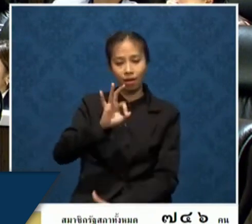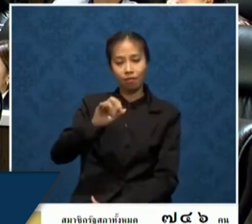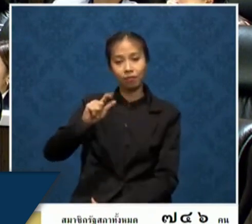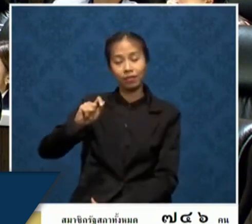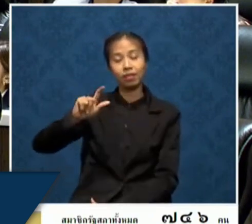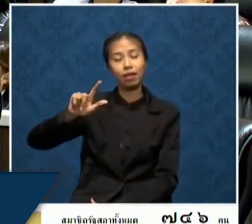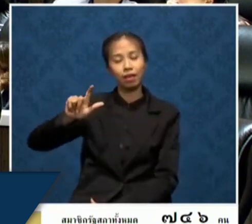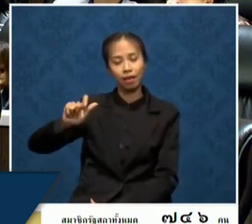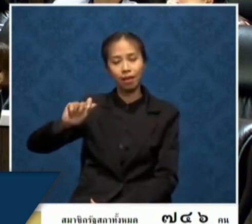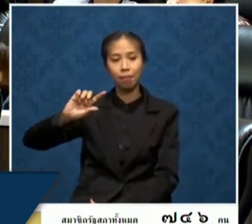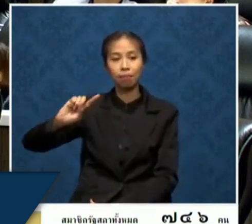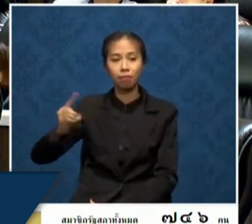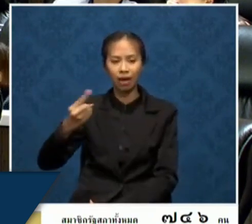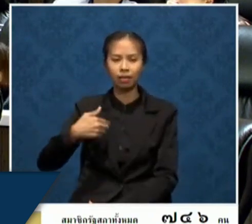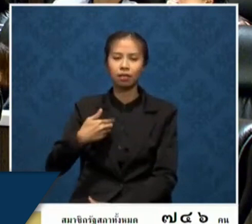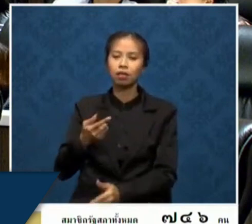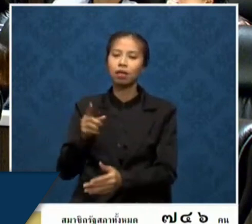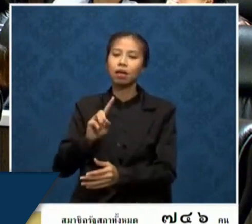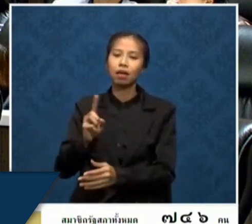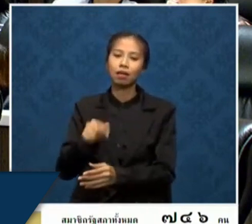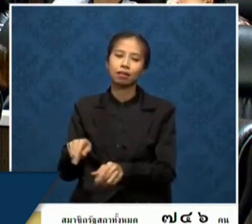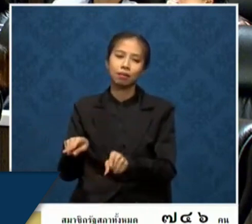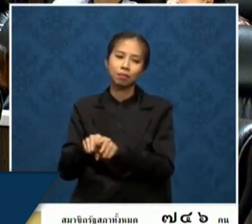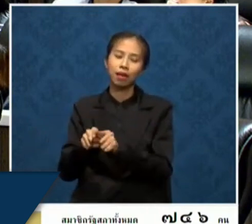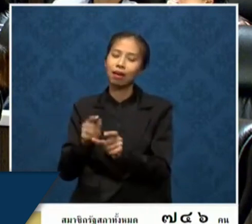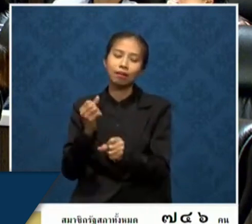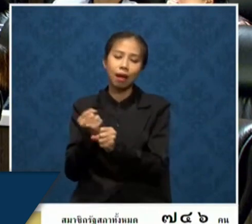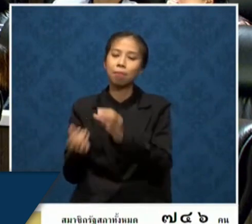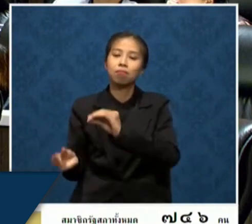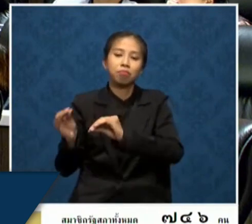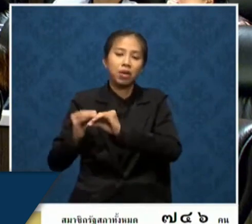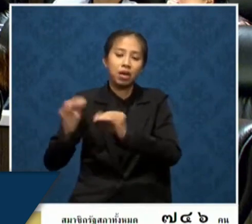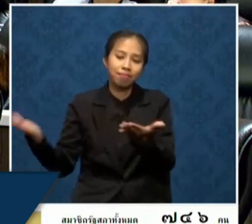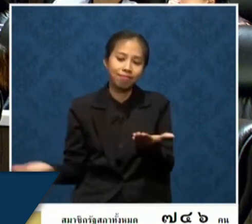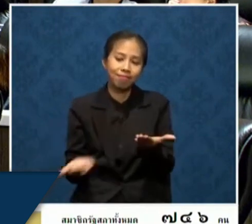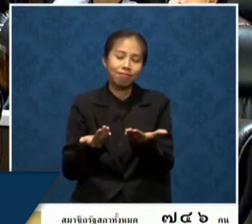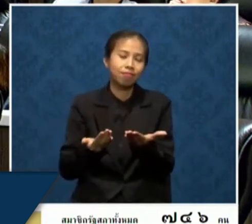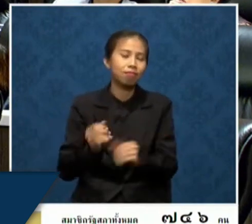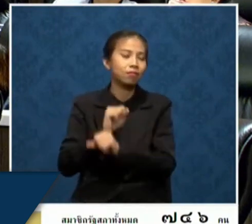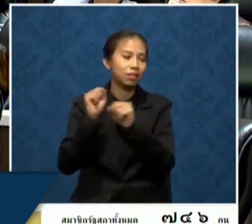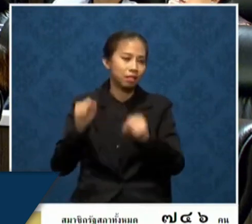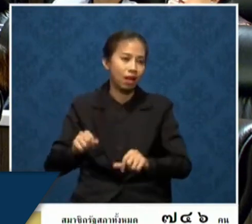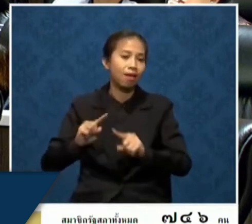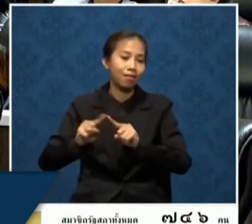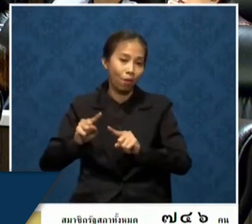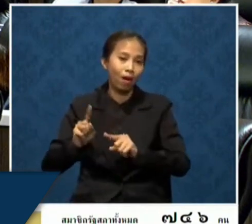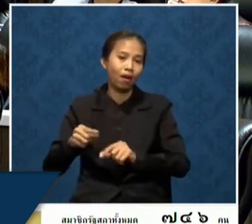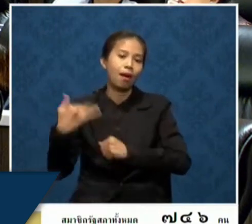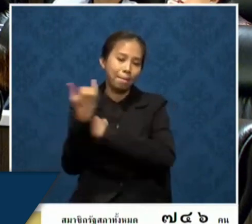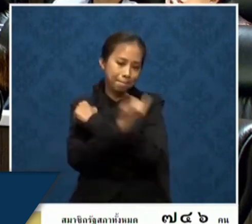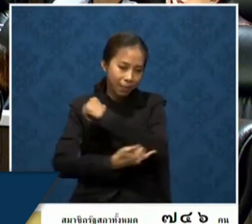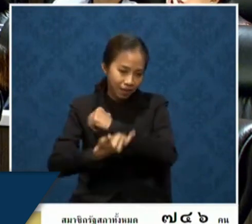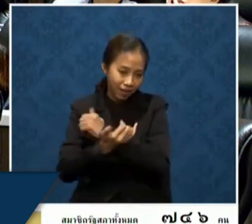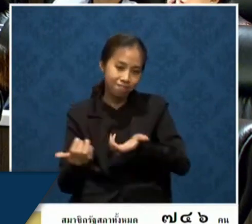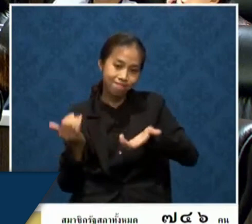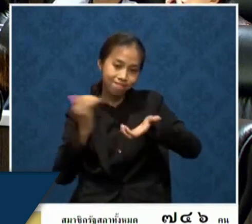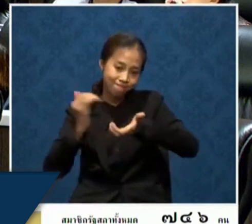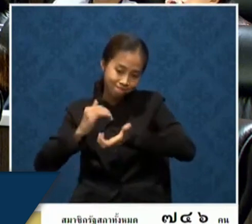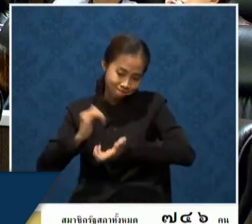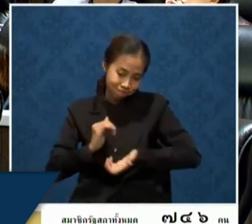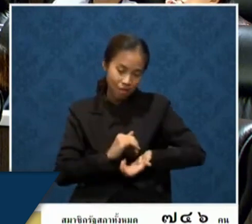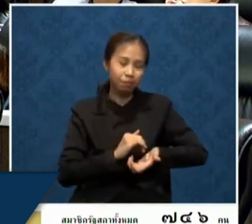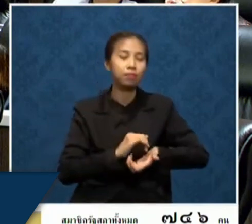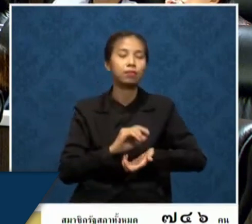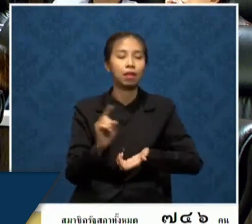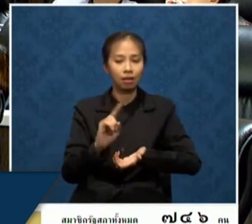ยุทธศาสตร์และตัวชี้วัดคงไม่ใช่แค่ FTA กี่ฉบับแต่ควรเป็นความครอบคลุมกี่ประเทศประเทศเหล่านั้นค้าขาย